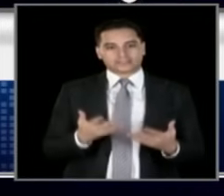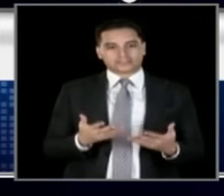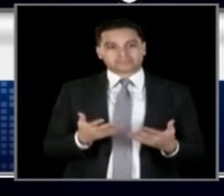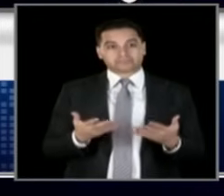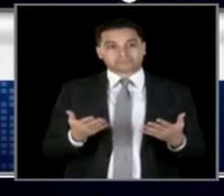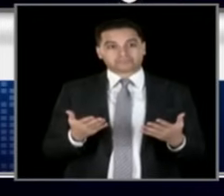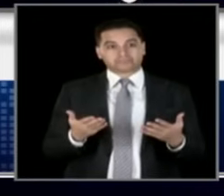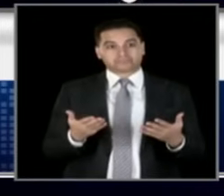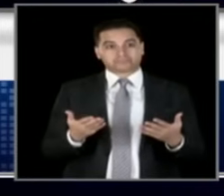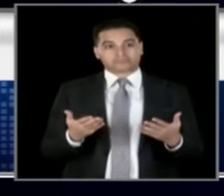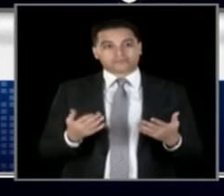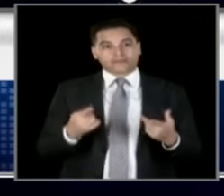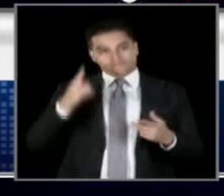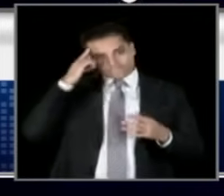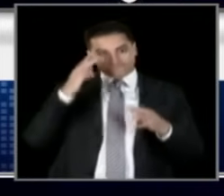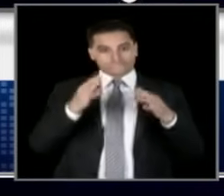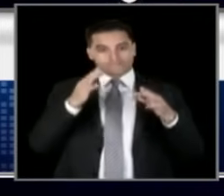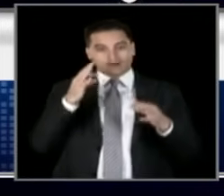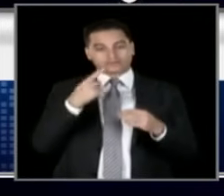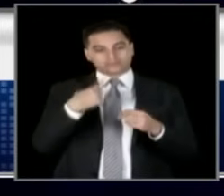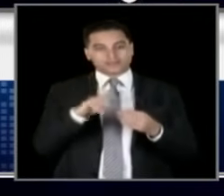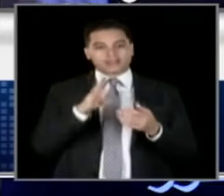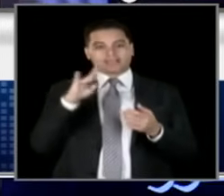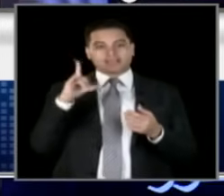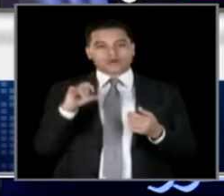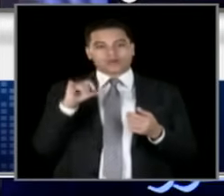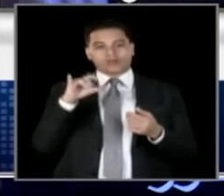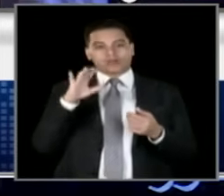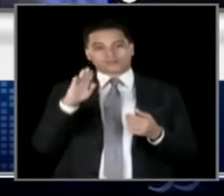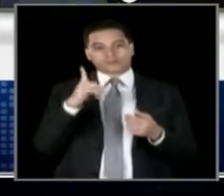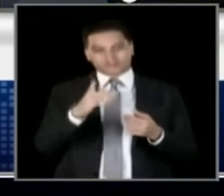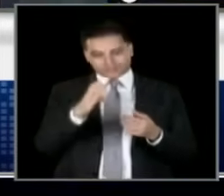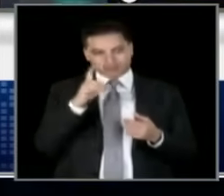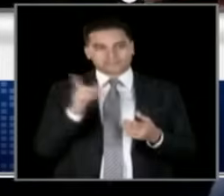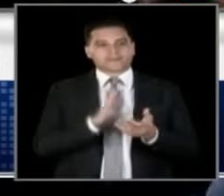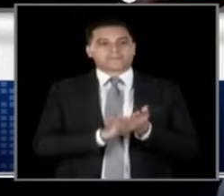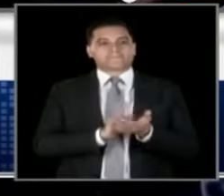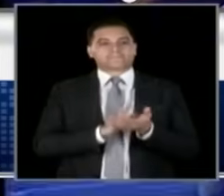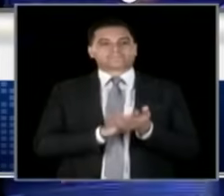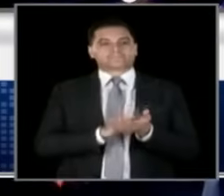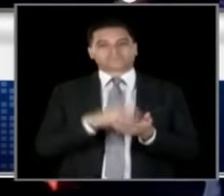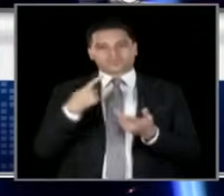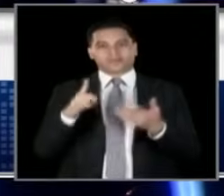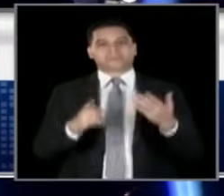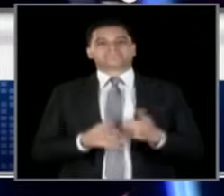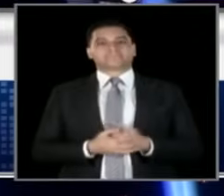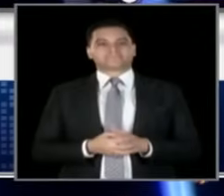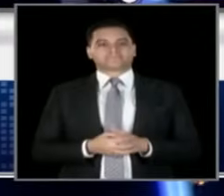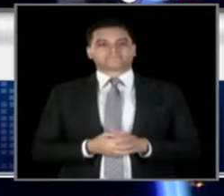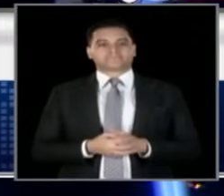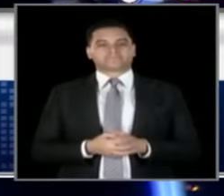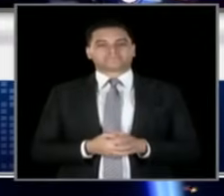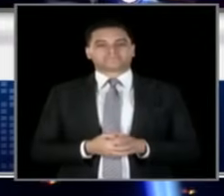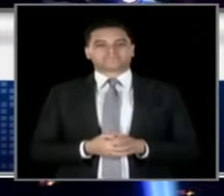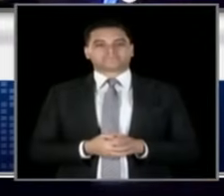فكرت ما درش ألومك كرولوس إجابة صحيحة برافو عليك، فكر.